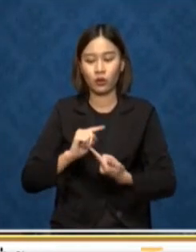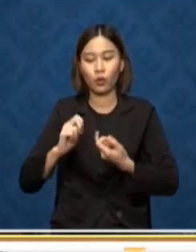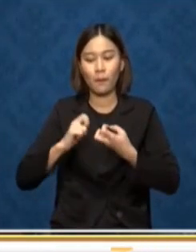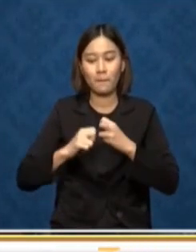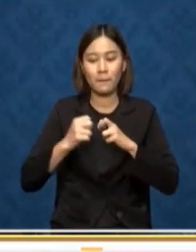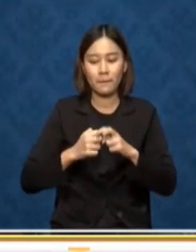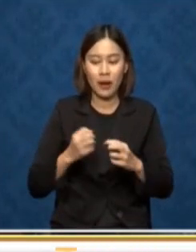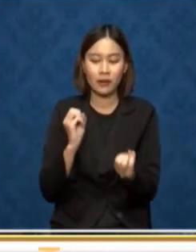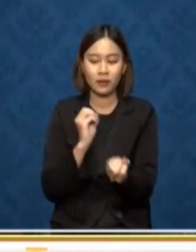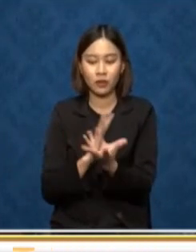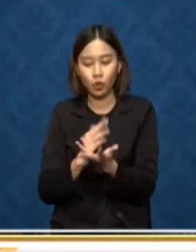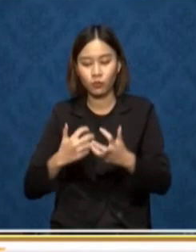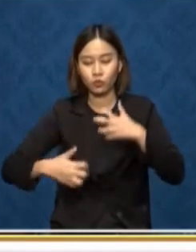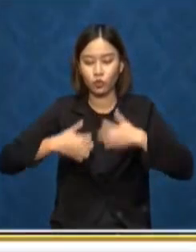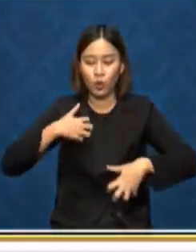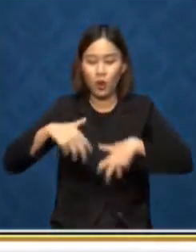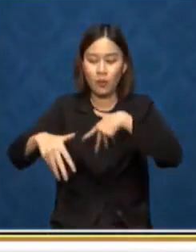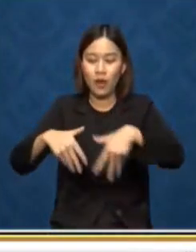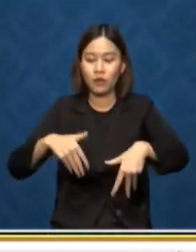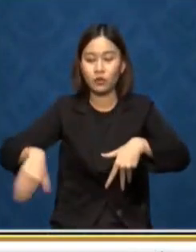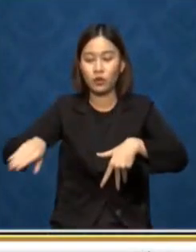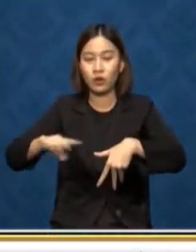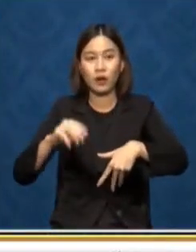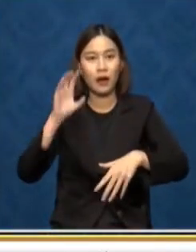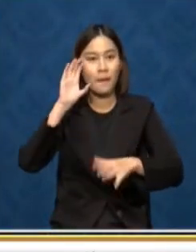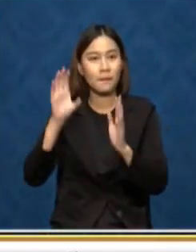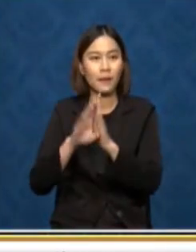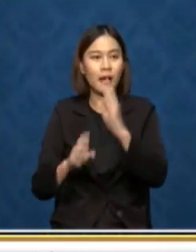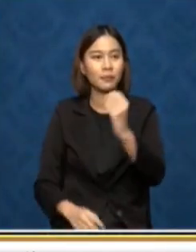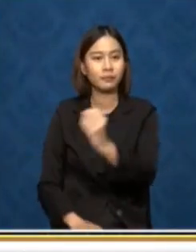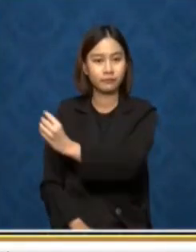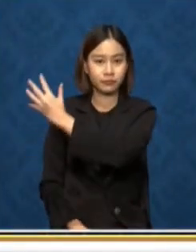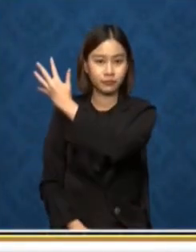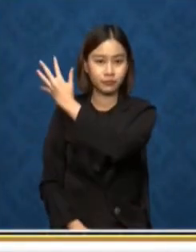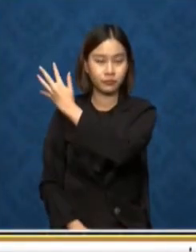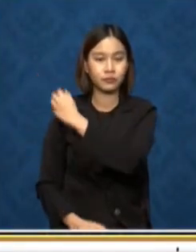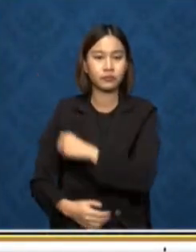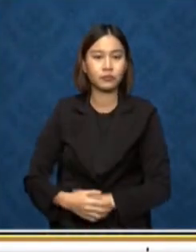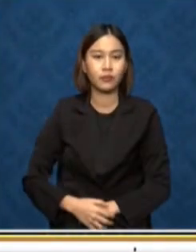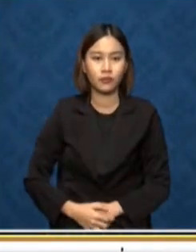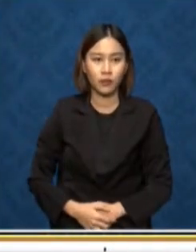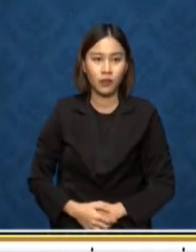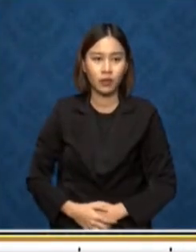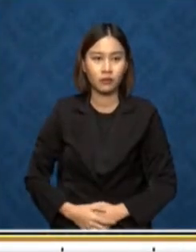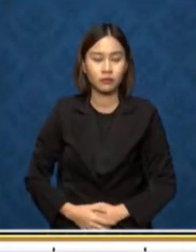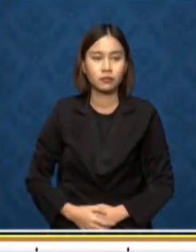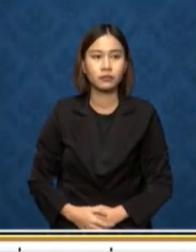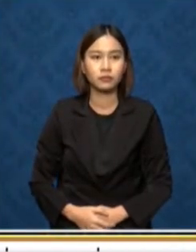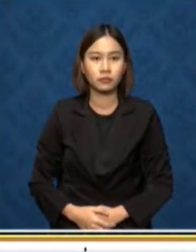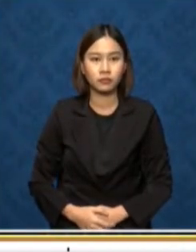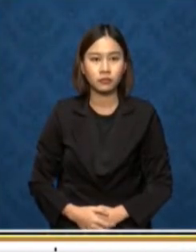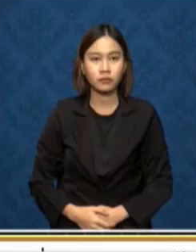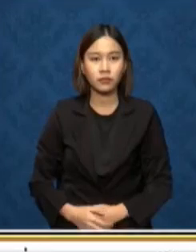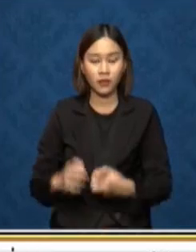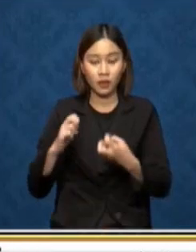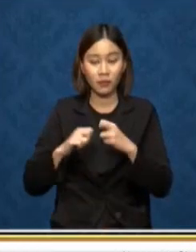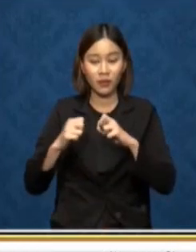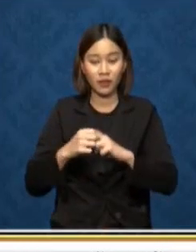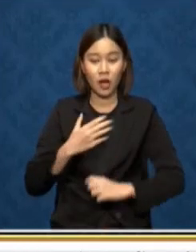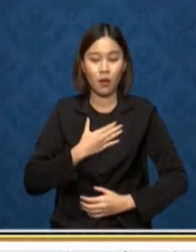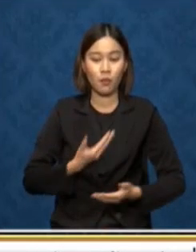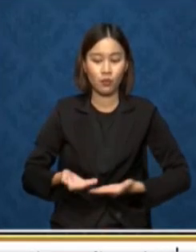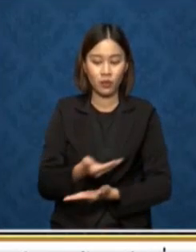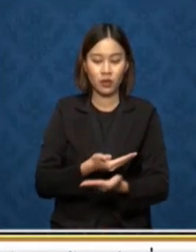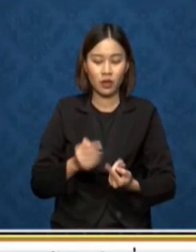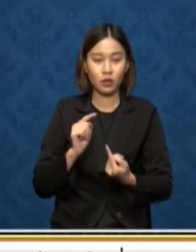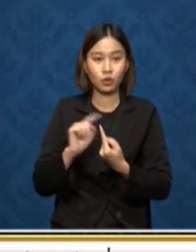ามเดินล้อนของพน้ประชาชนในพ้นที่ครั ขรญาตสไคขใเลยครับครับบนหาทผมจะห